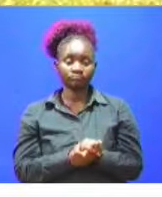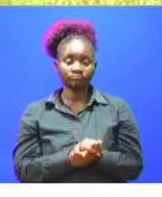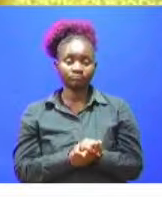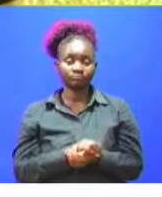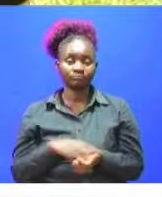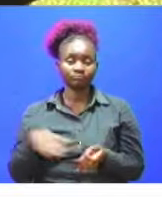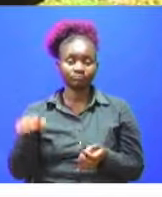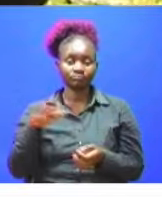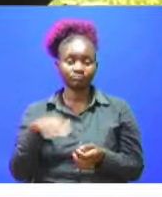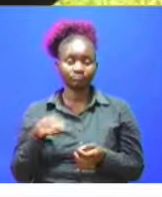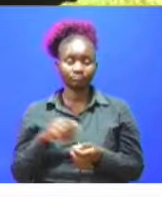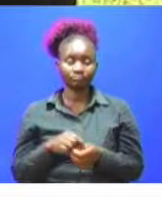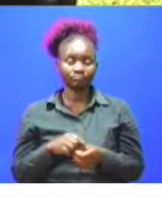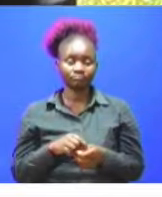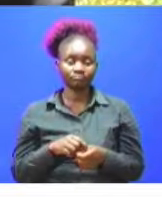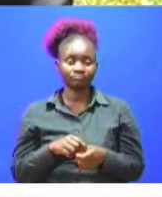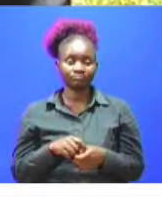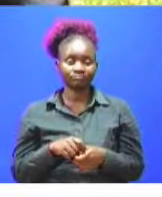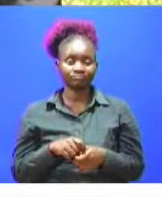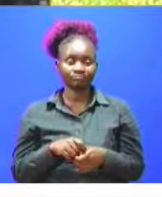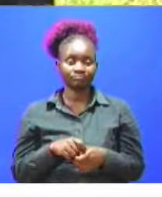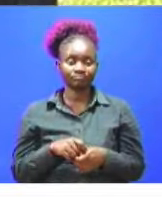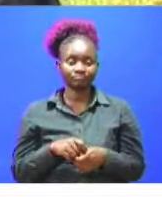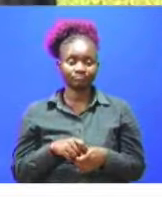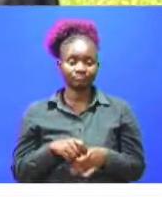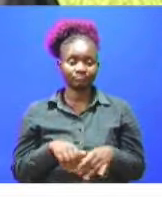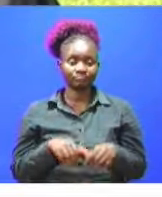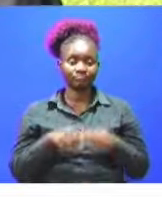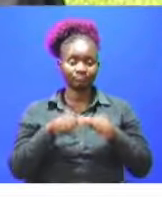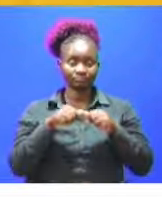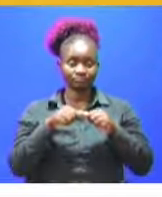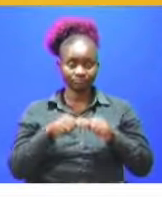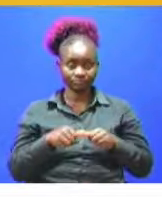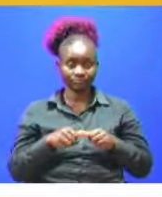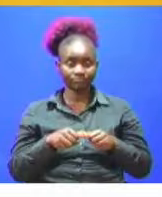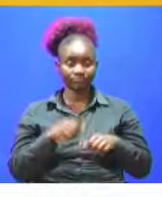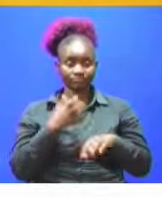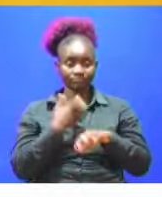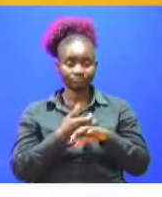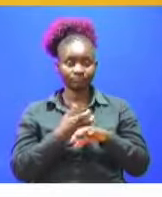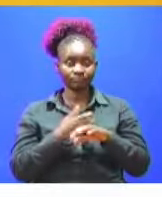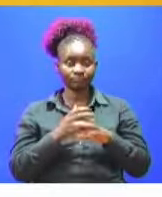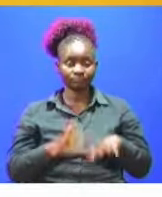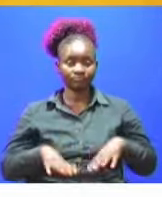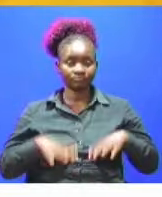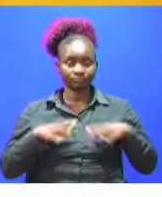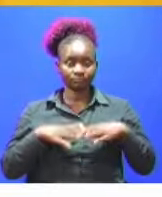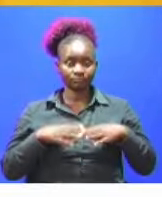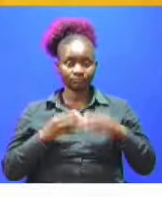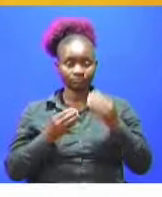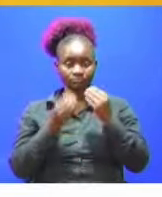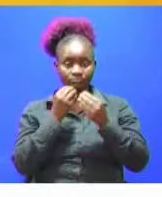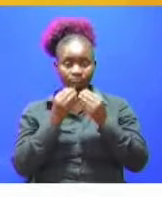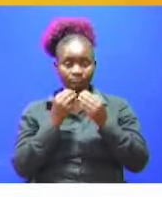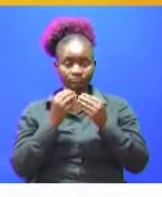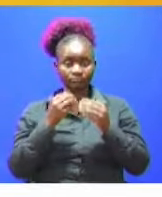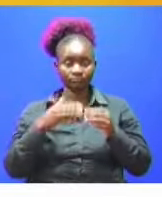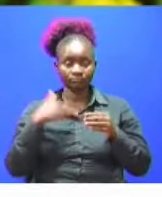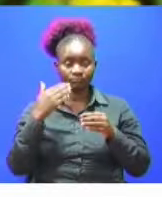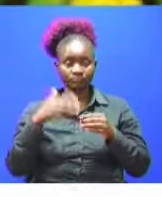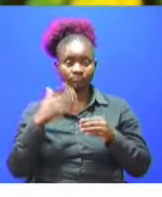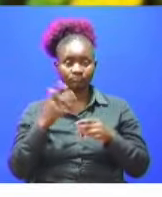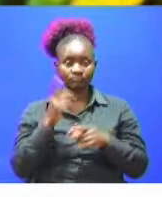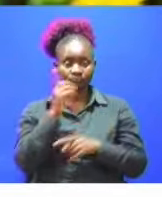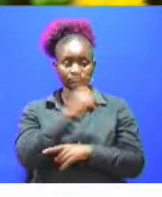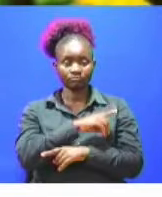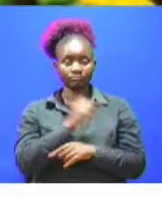ensemo nokorie gwachinda nigo bamenyete obogimo obokong'u anena sokwenyorera endagera yakira lituko